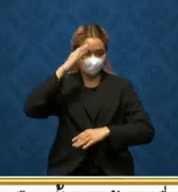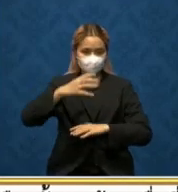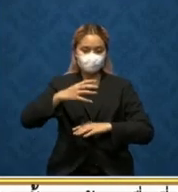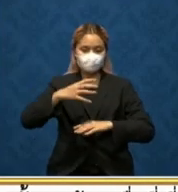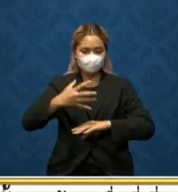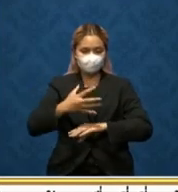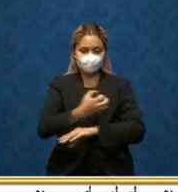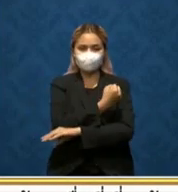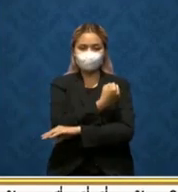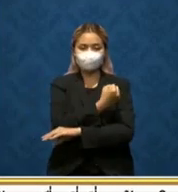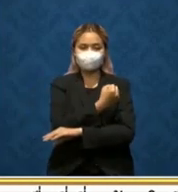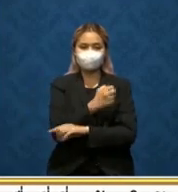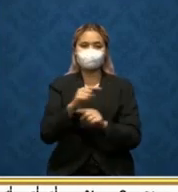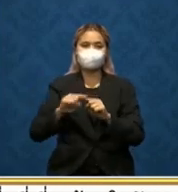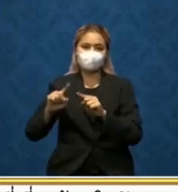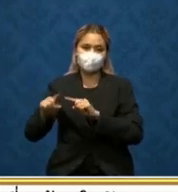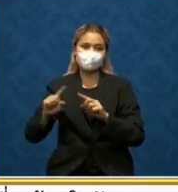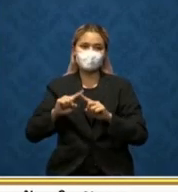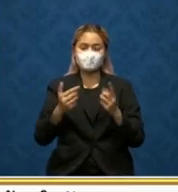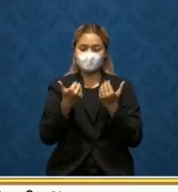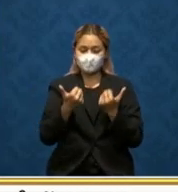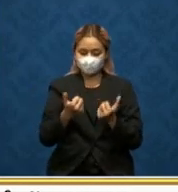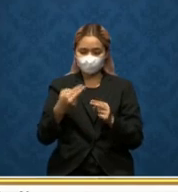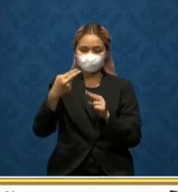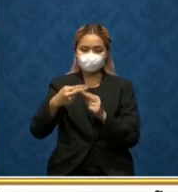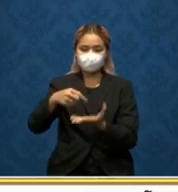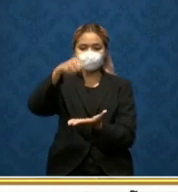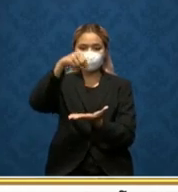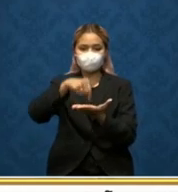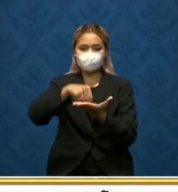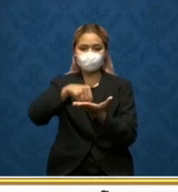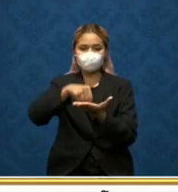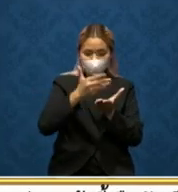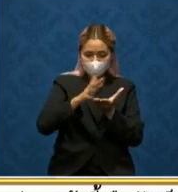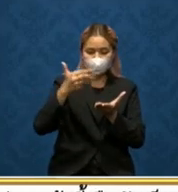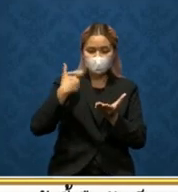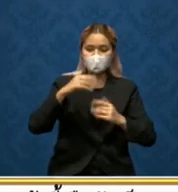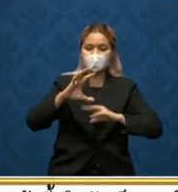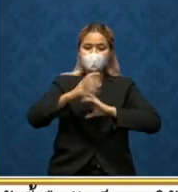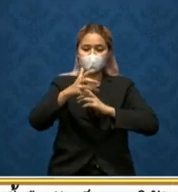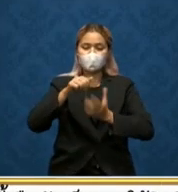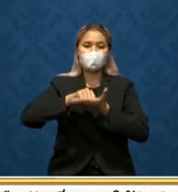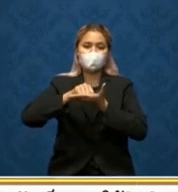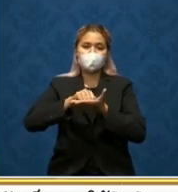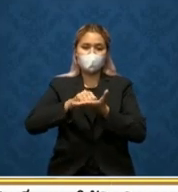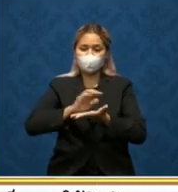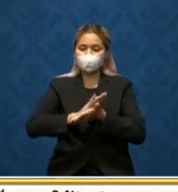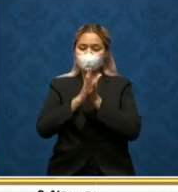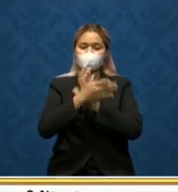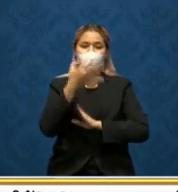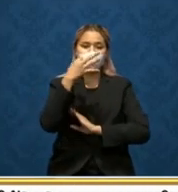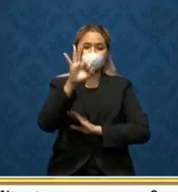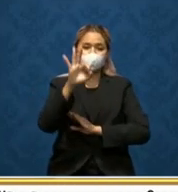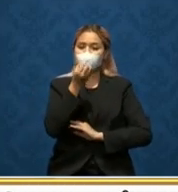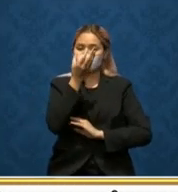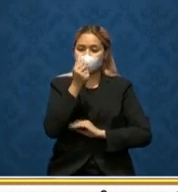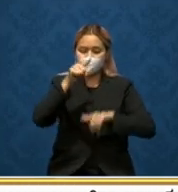ได้จนมีการลงนามใน MOUครับระหว่างกองทัพบกกับธนารักษ์เพื่อค่าแรงดอกเบี้ยต่ำ 3%